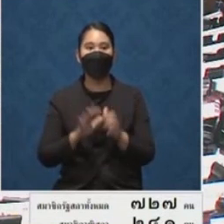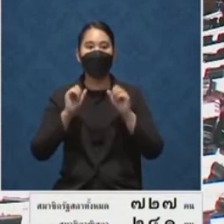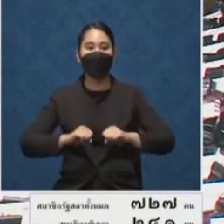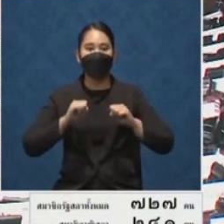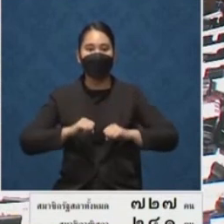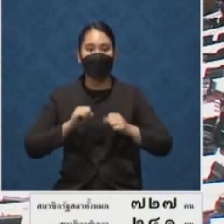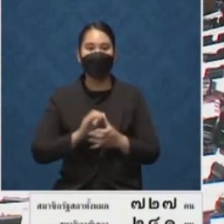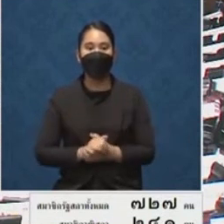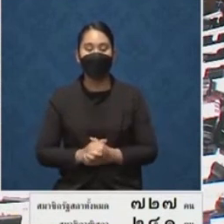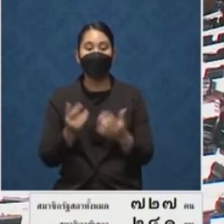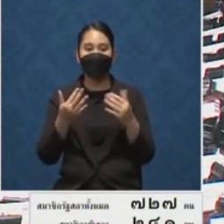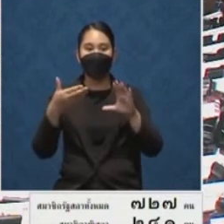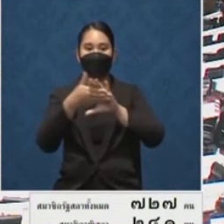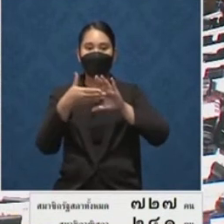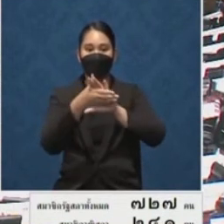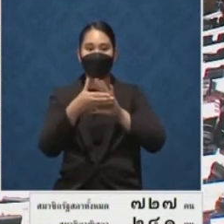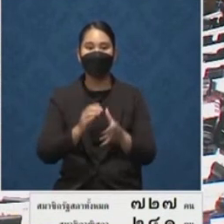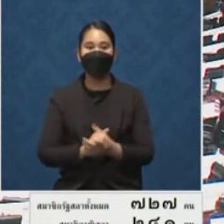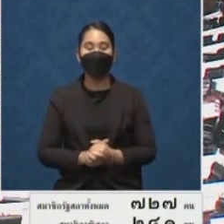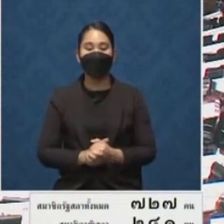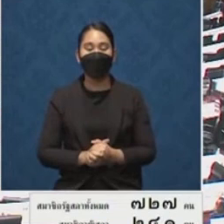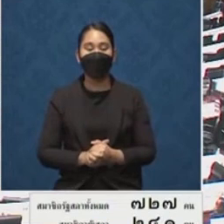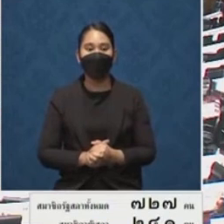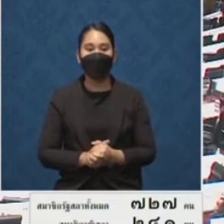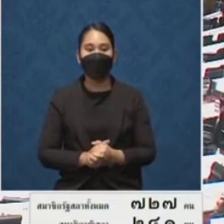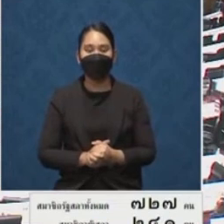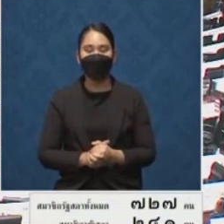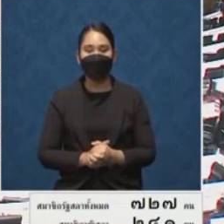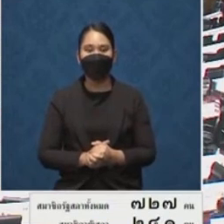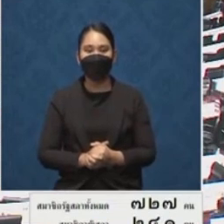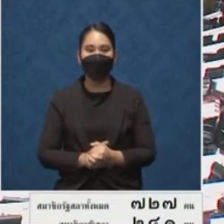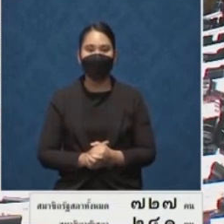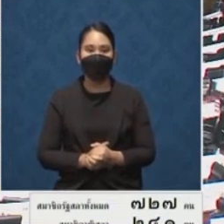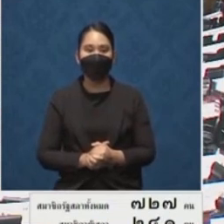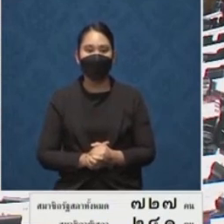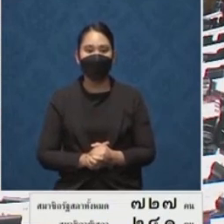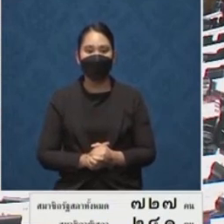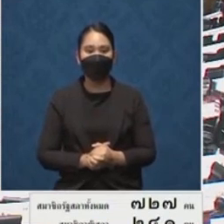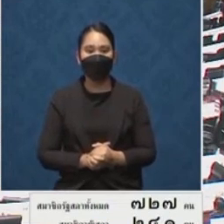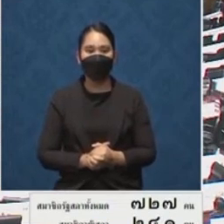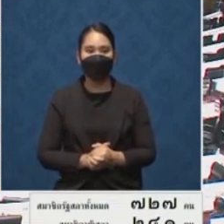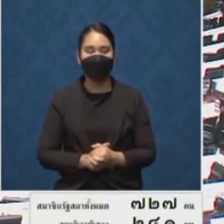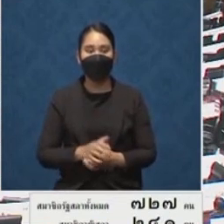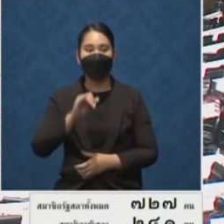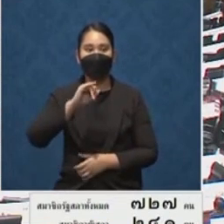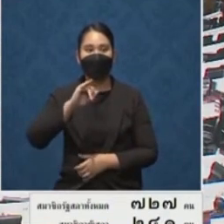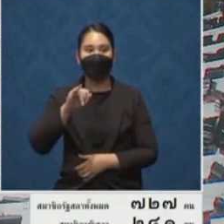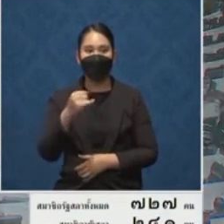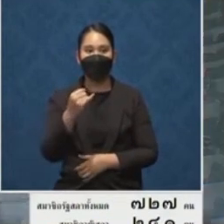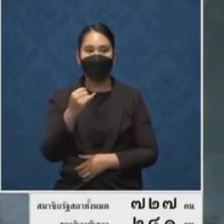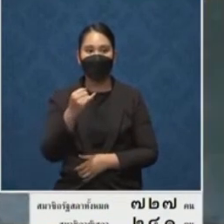วัฒน์ครับ ขอใช้สิทธิ์ต่อครับ ครับเดี๋ยวก่อนนะฮะให้ชื่อท่านขึ้นก่อนนะครับ